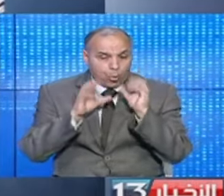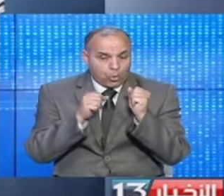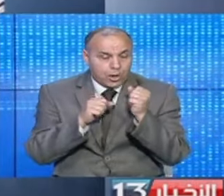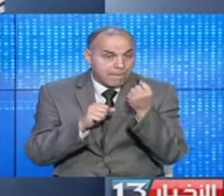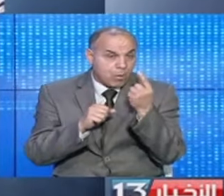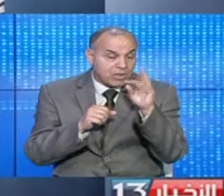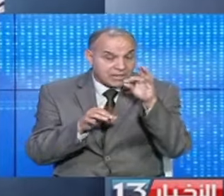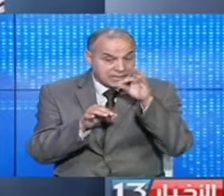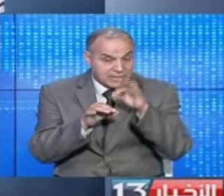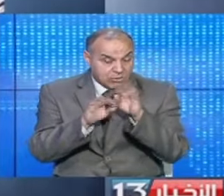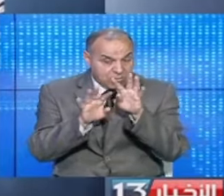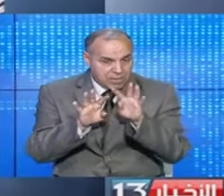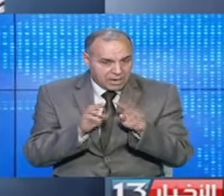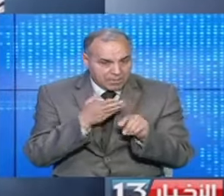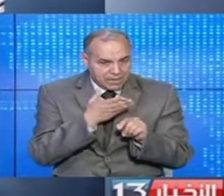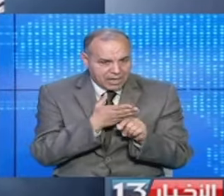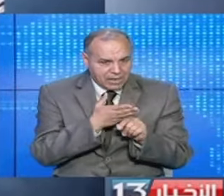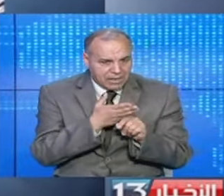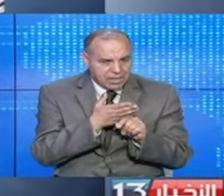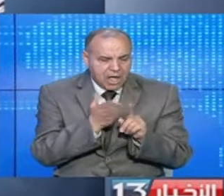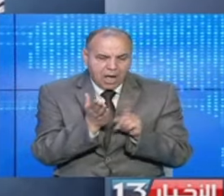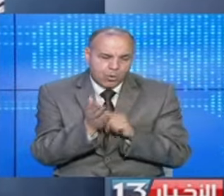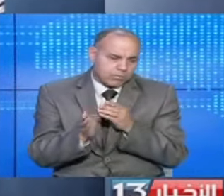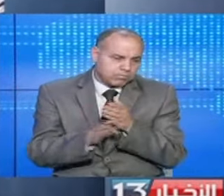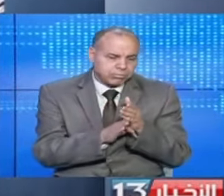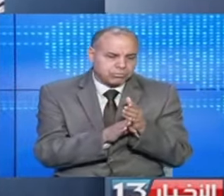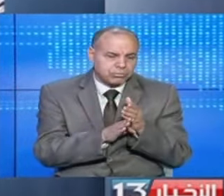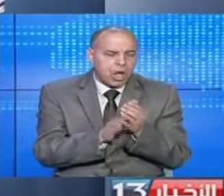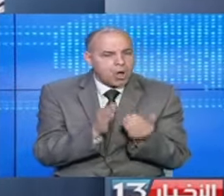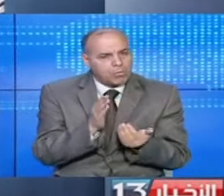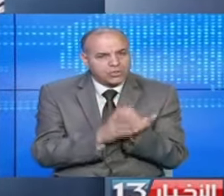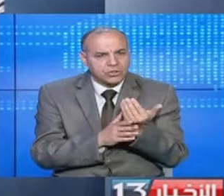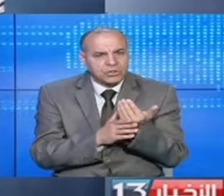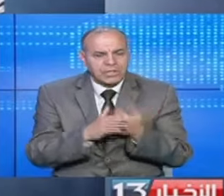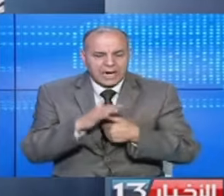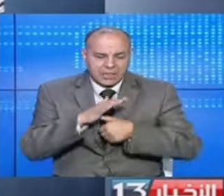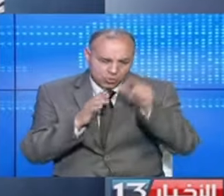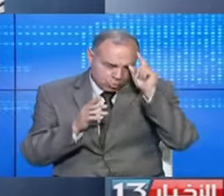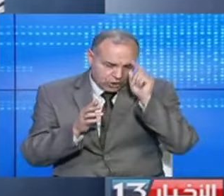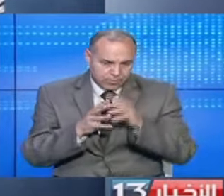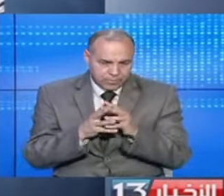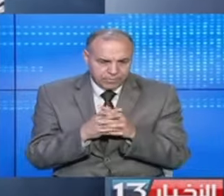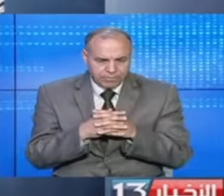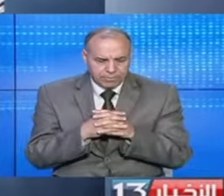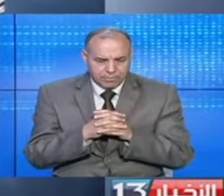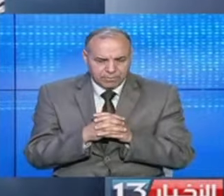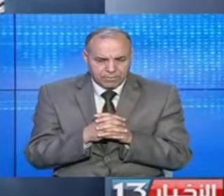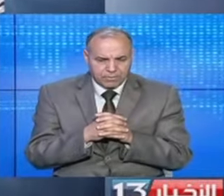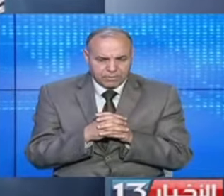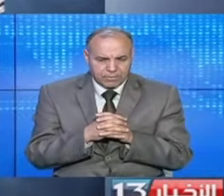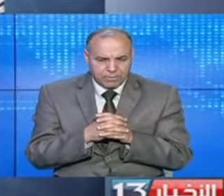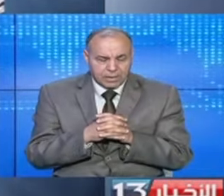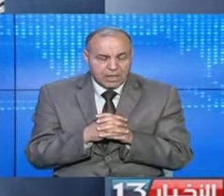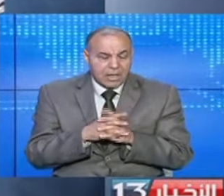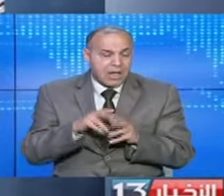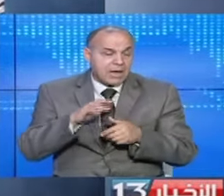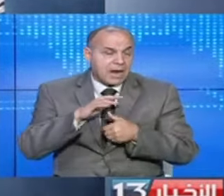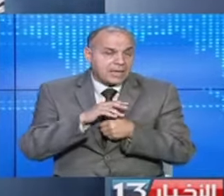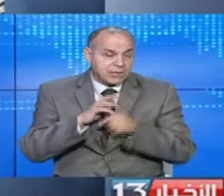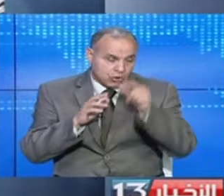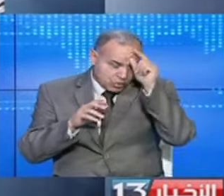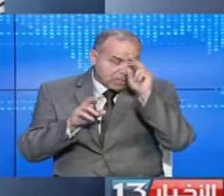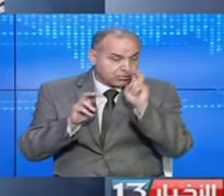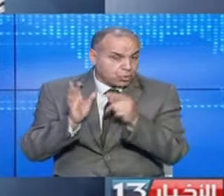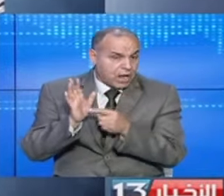131 صوت في البرلمان لكي يمر هذا القانون من جديد نحو رئيس الجمهورية. وتعليل رئيس الجمهورية في